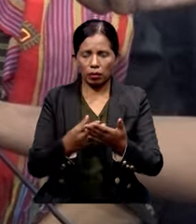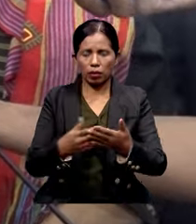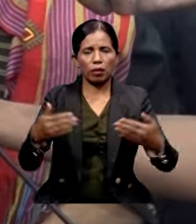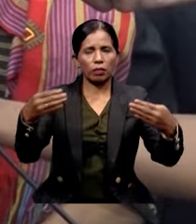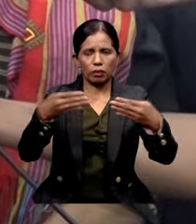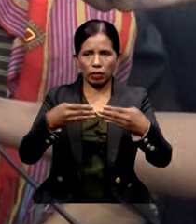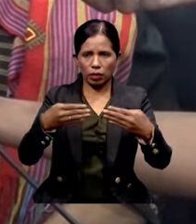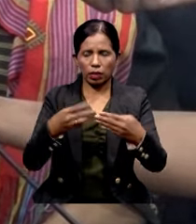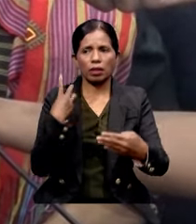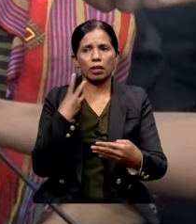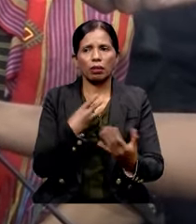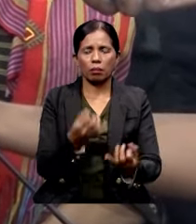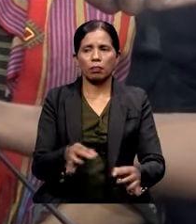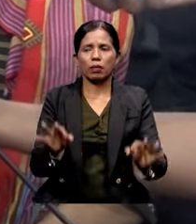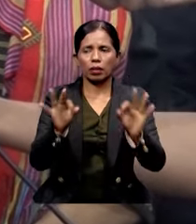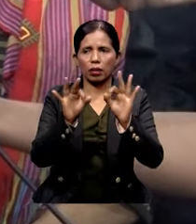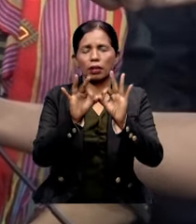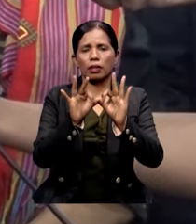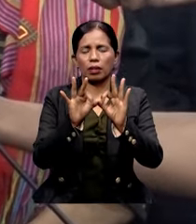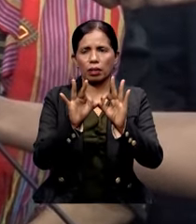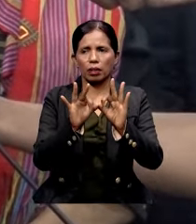fron important